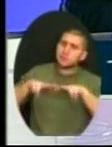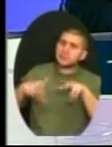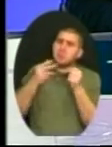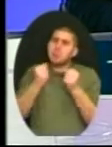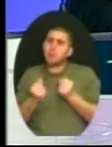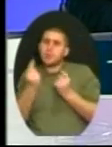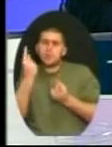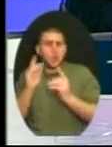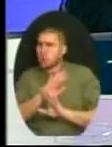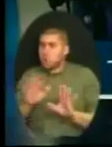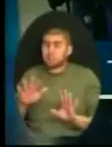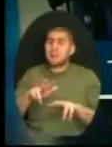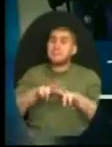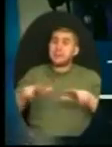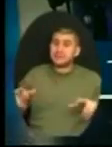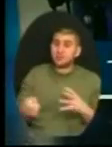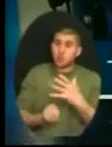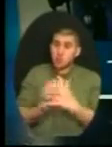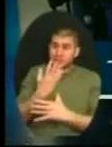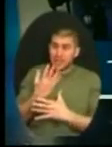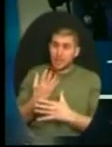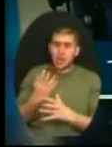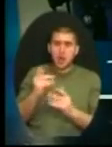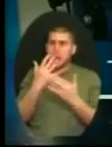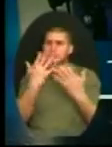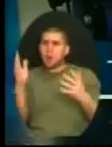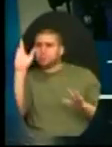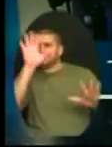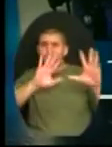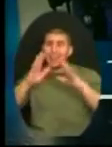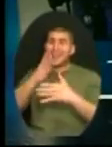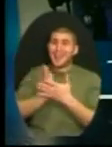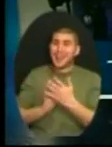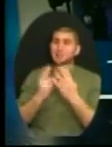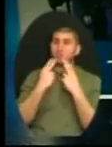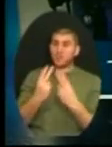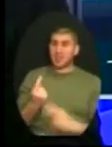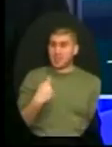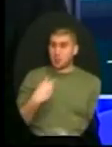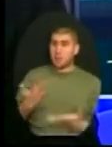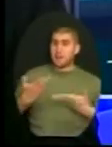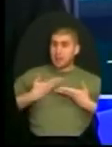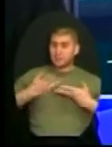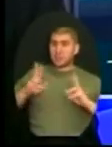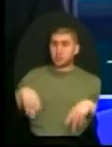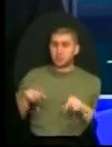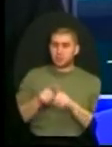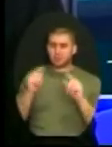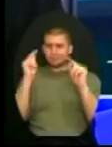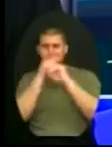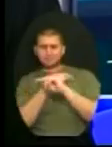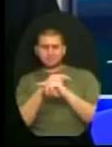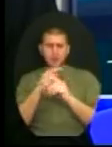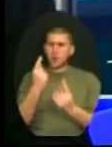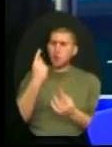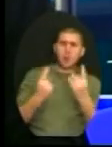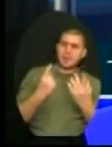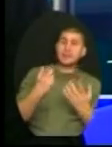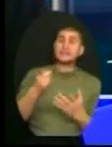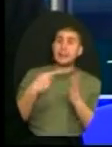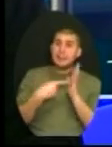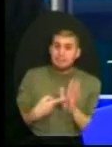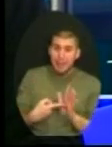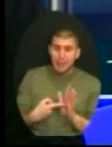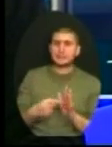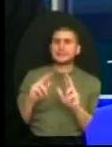ביטחוני כזה או אחר, המצב שנוצר חוסר בהירות, חלק מהתשובות שאנחנו מקבלים, ויש בהם דיסוננס וכל מיני, כן, זה כן,